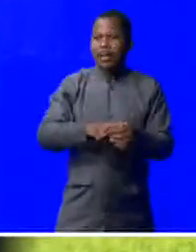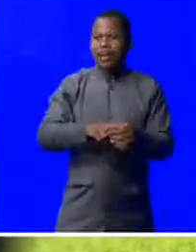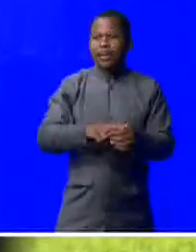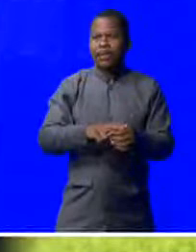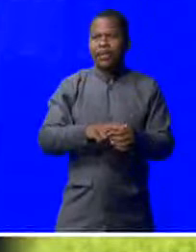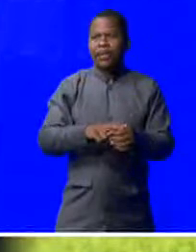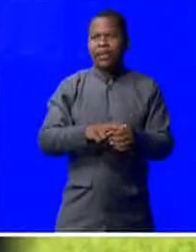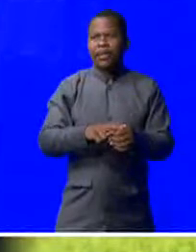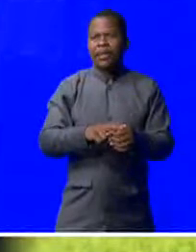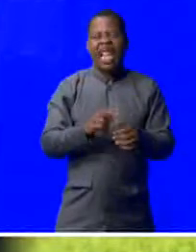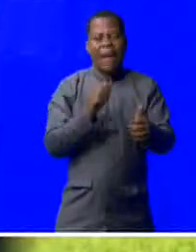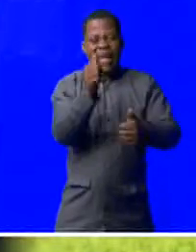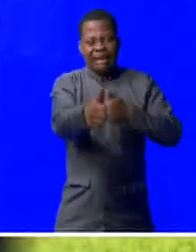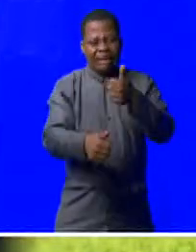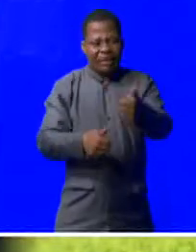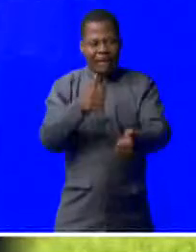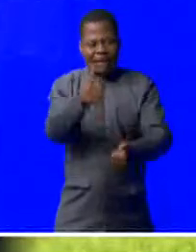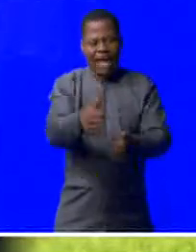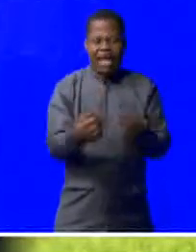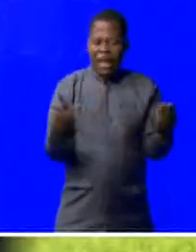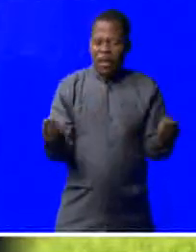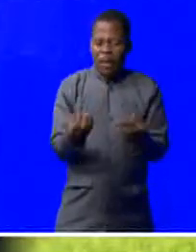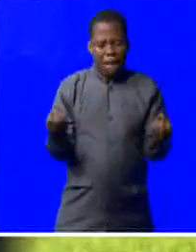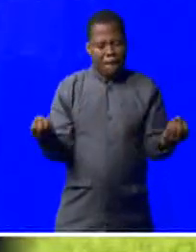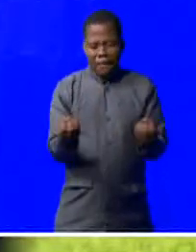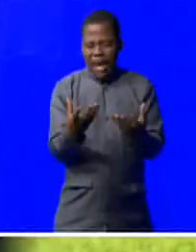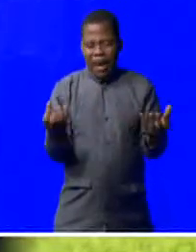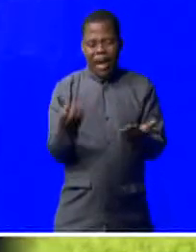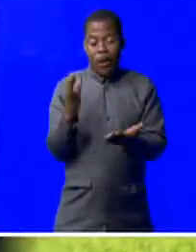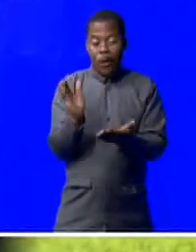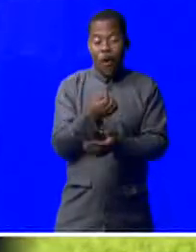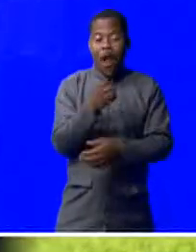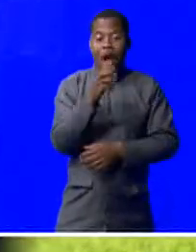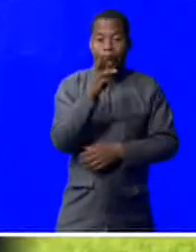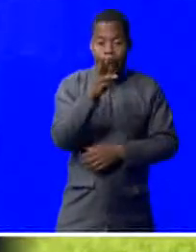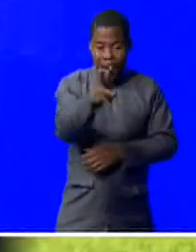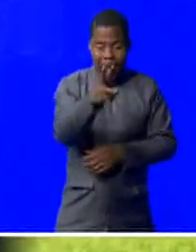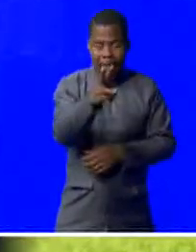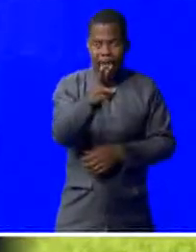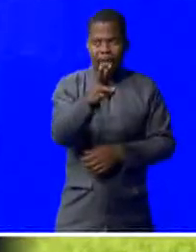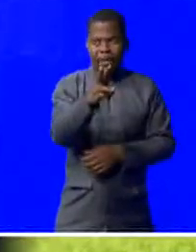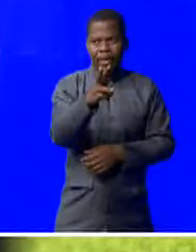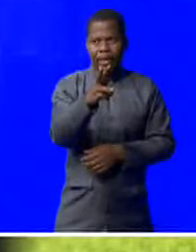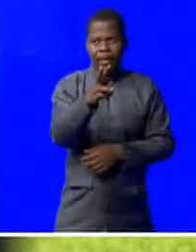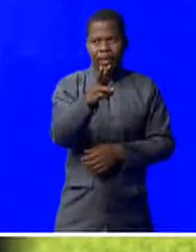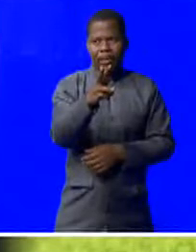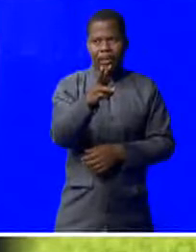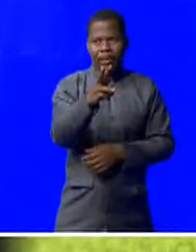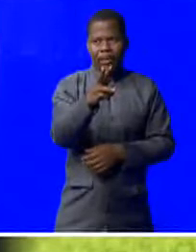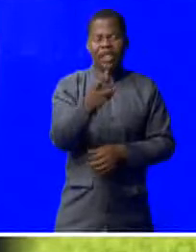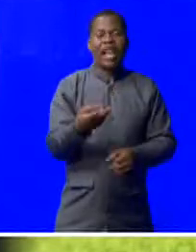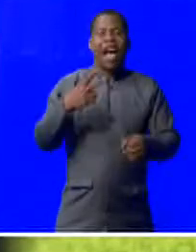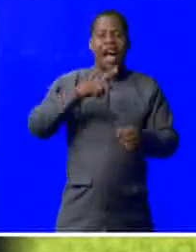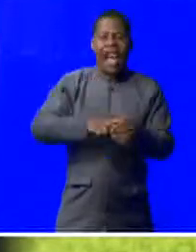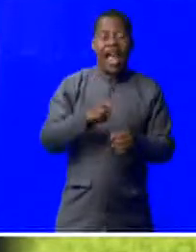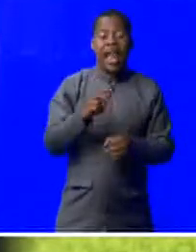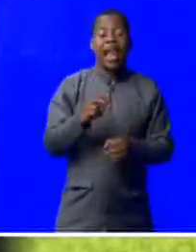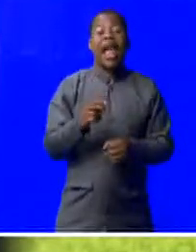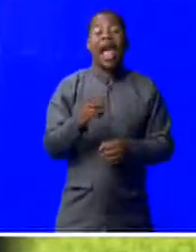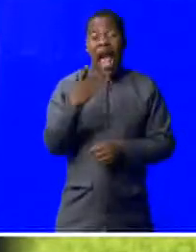afike esivende sinengi kwesibili kube indlela ya government leyo yeku collecta i revenue